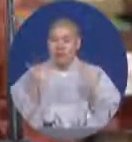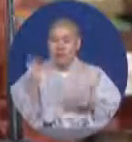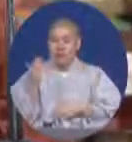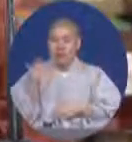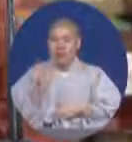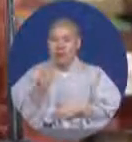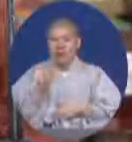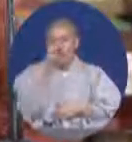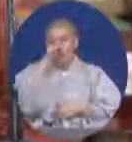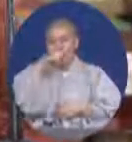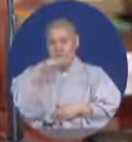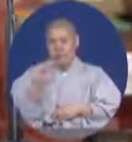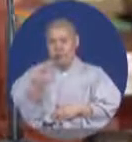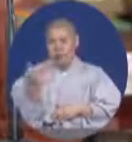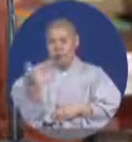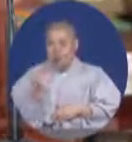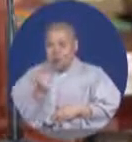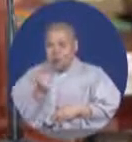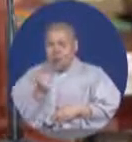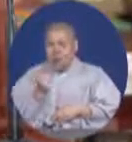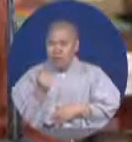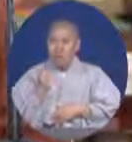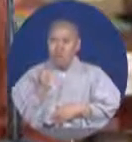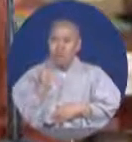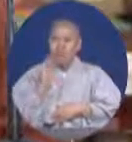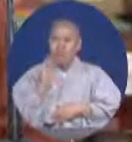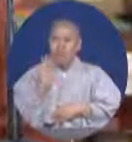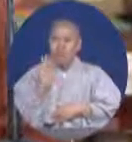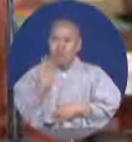아무리 좋은 거라도 갖고 나면 그게 없어져요.